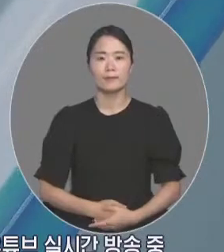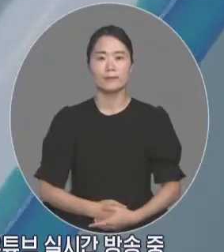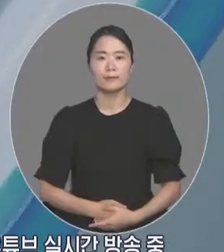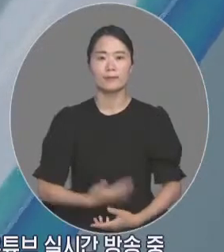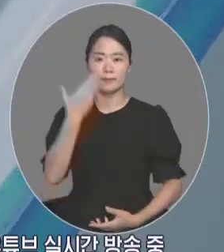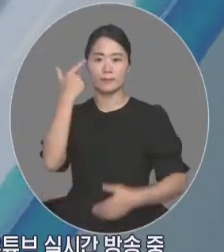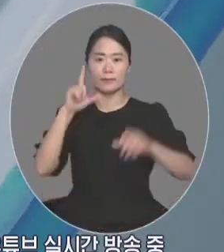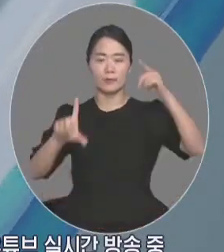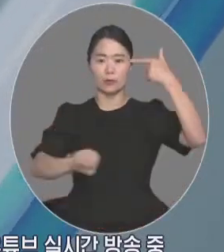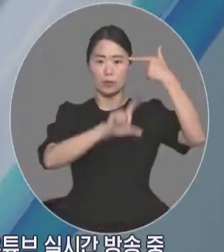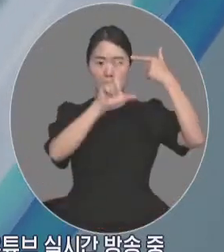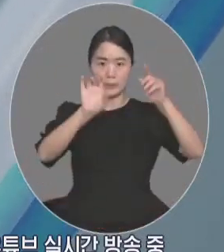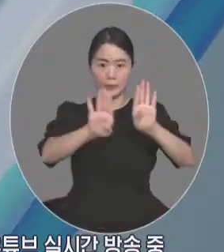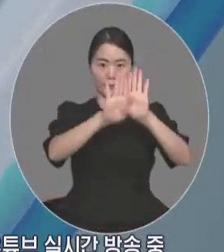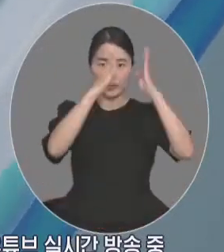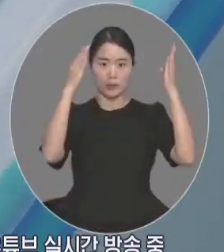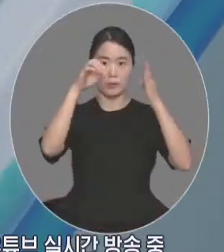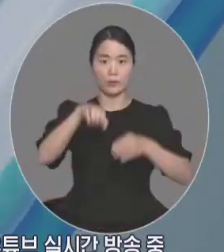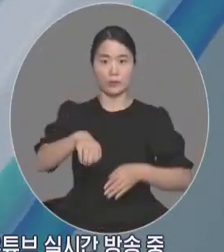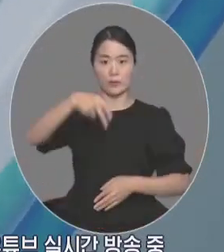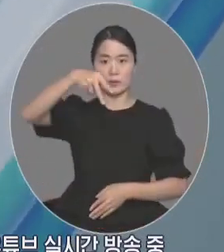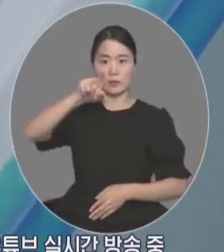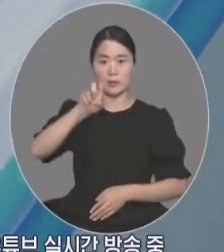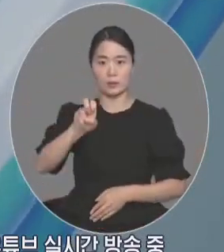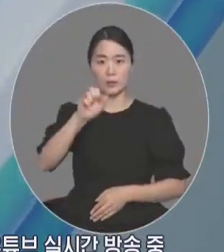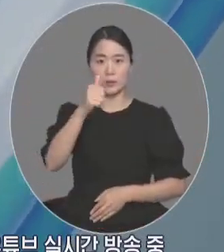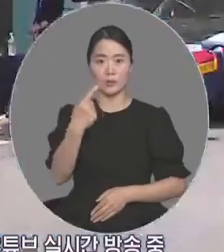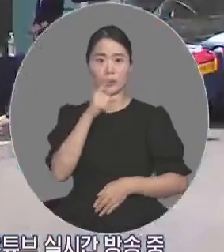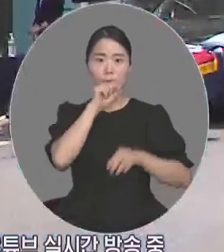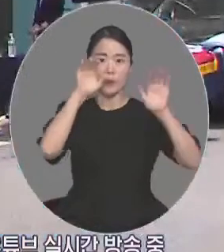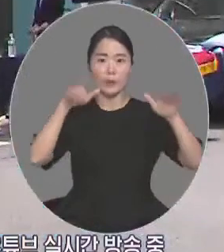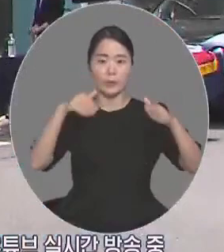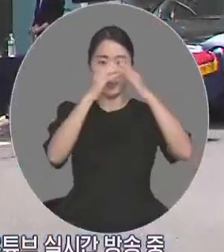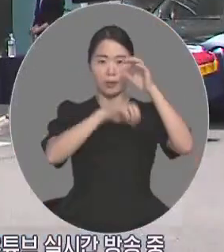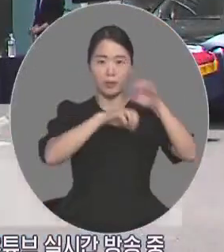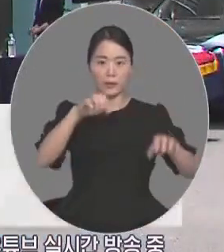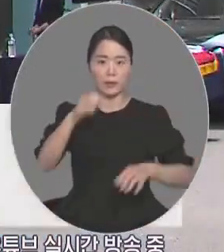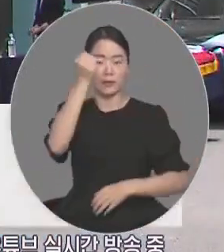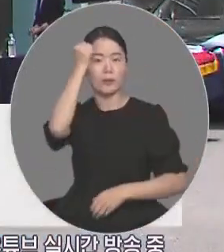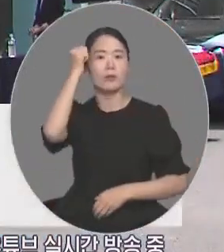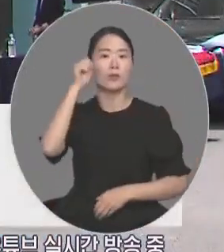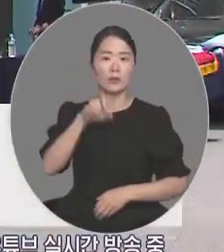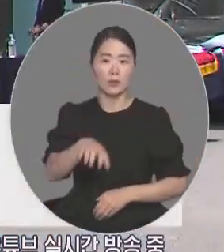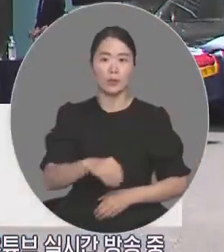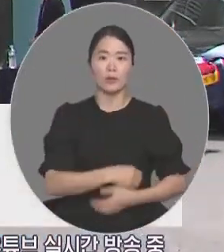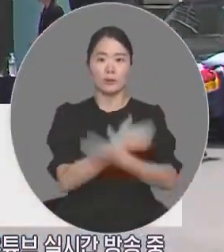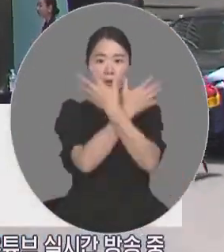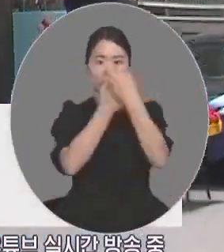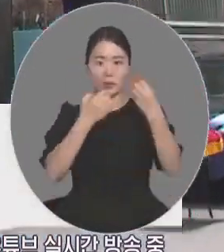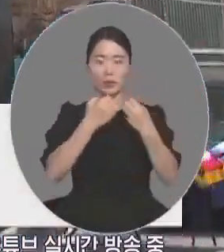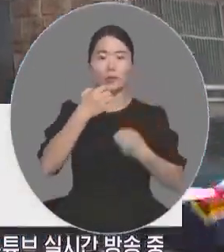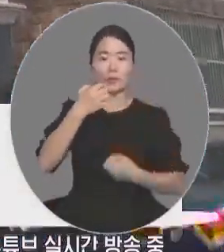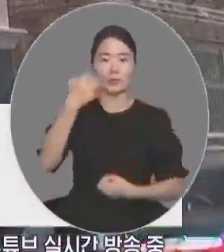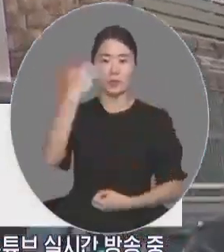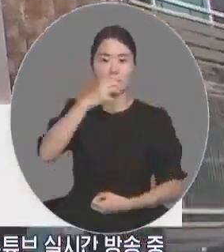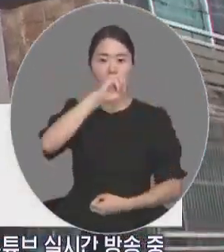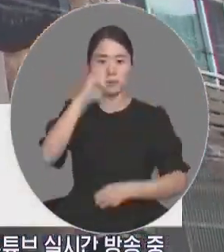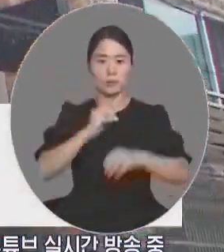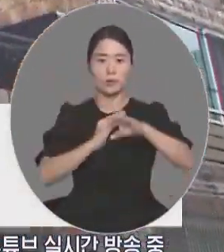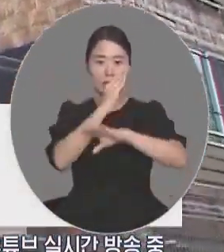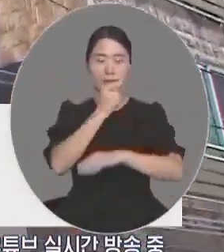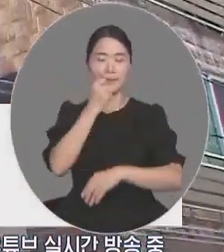지난 6월 개관한 3호 철새마을 게스트하우스가 주말 평균 예약률 90% 이상을 기록하며 인기를 끌고